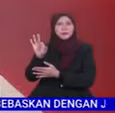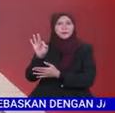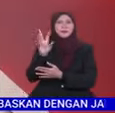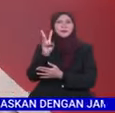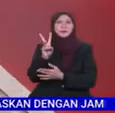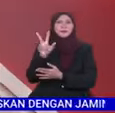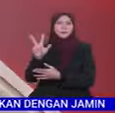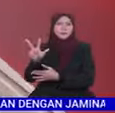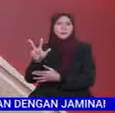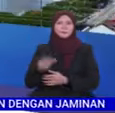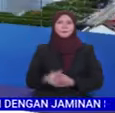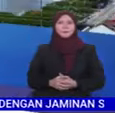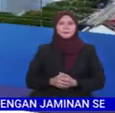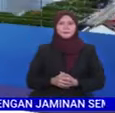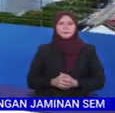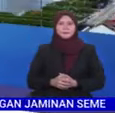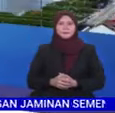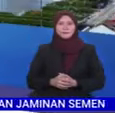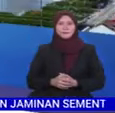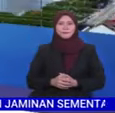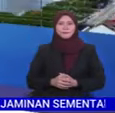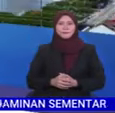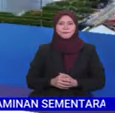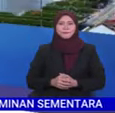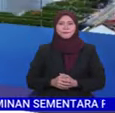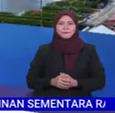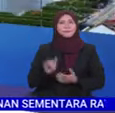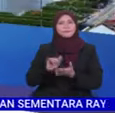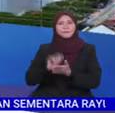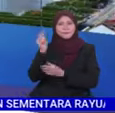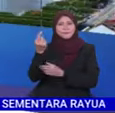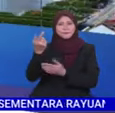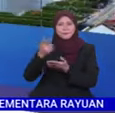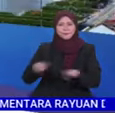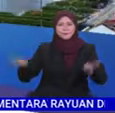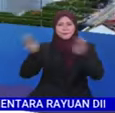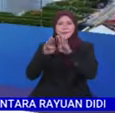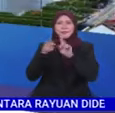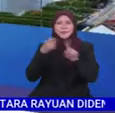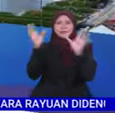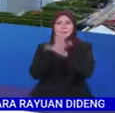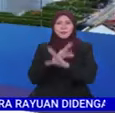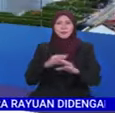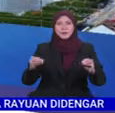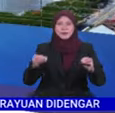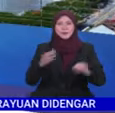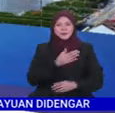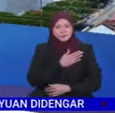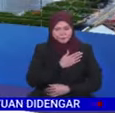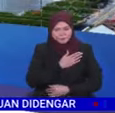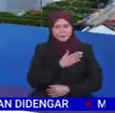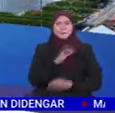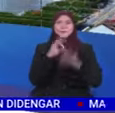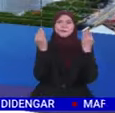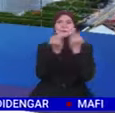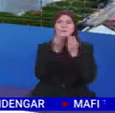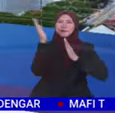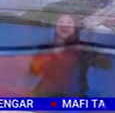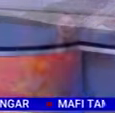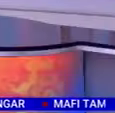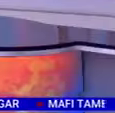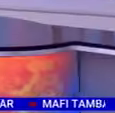63 dengan itu sekian berita dari Sarawak salam Keluarga Malaysia kembali bersama Alifa